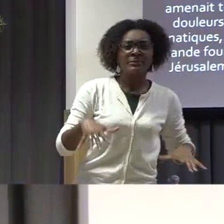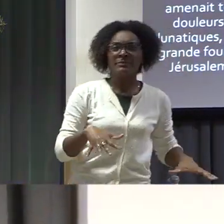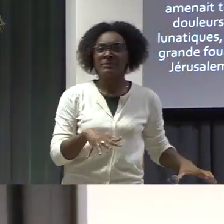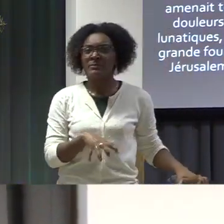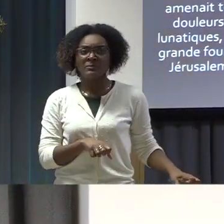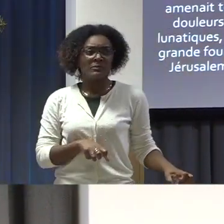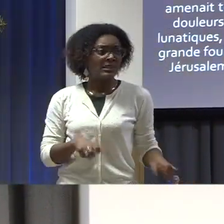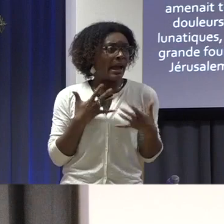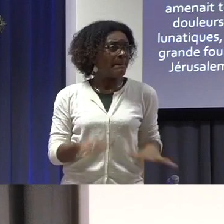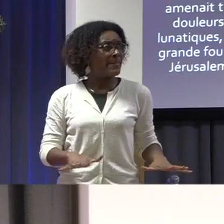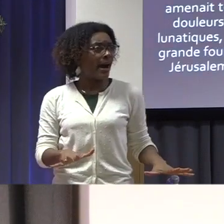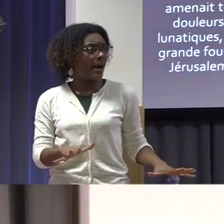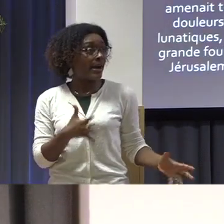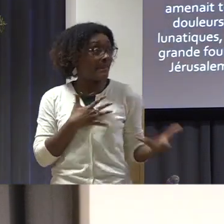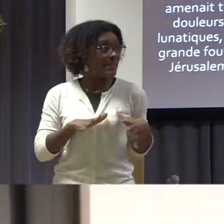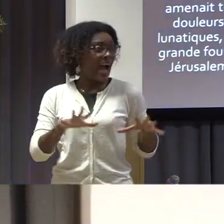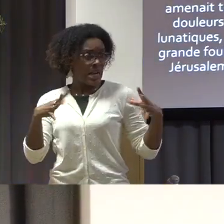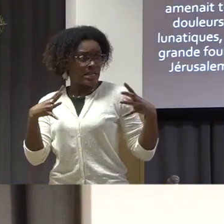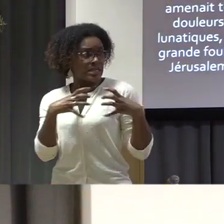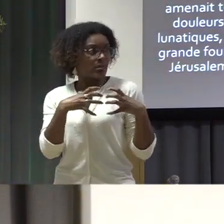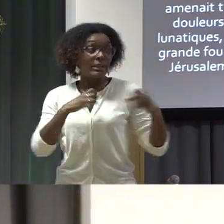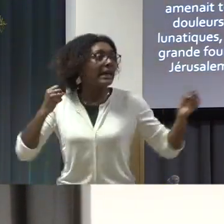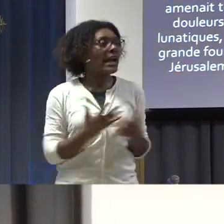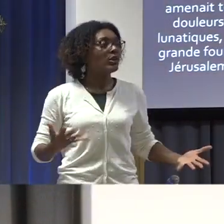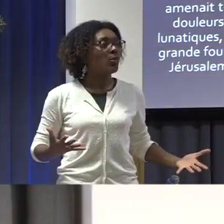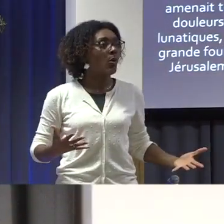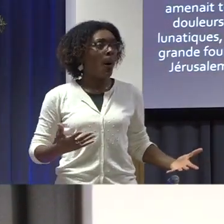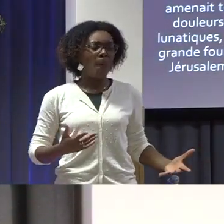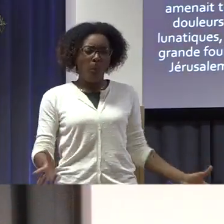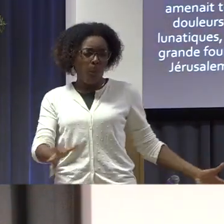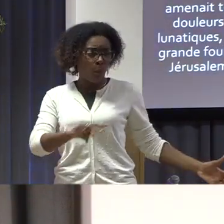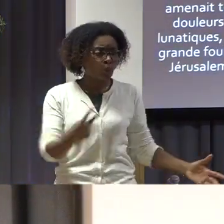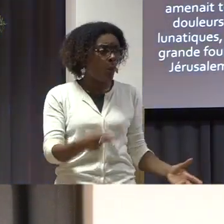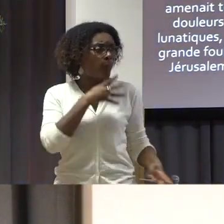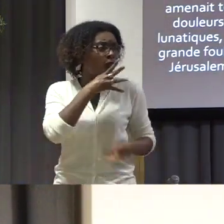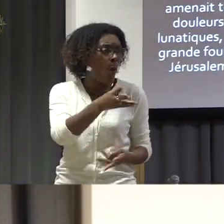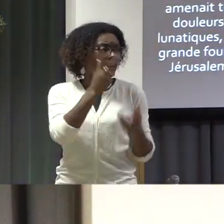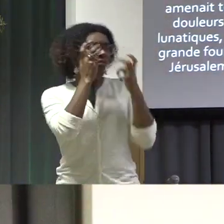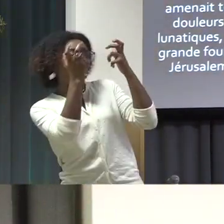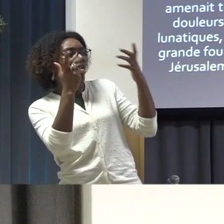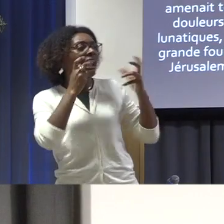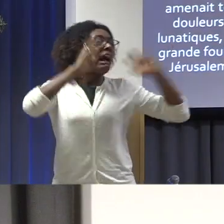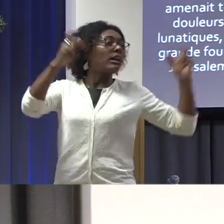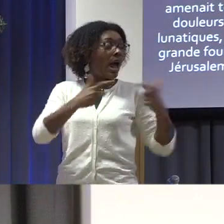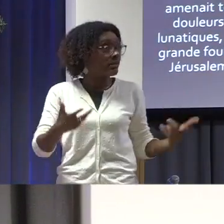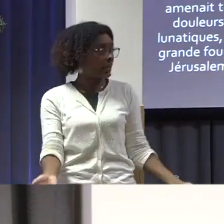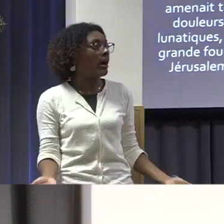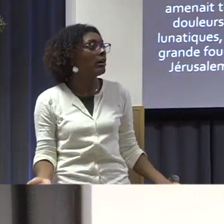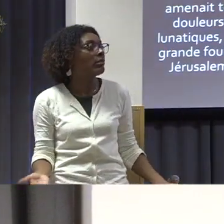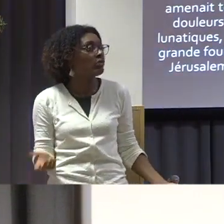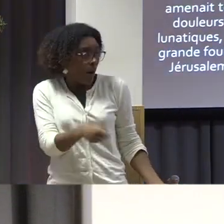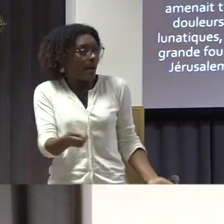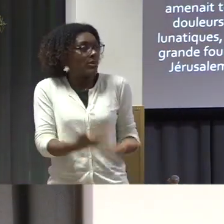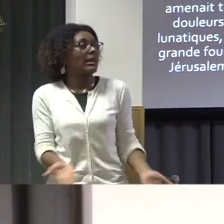et cette confrontation que la réaction si seulement ces choses juste une question que je me pose